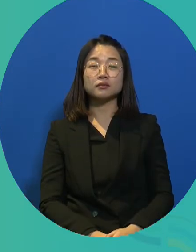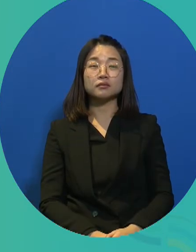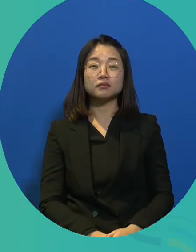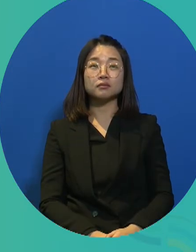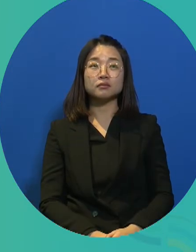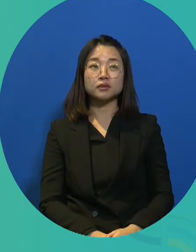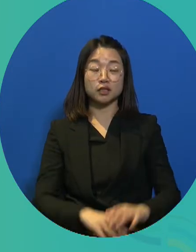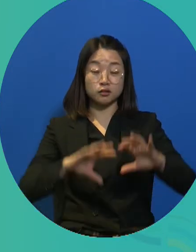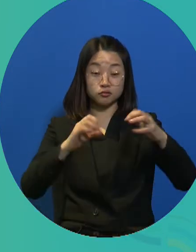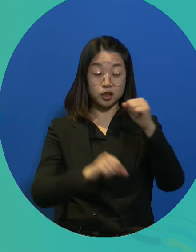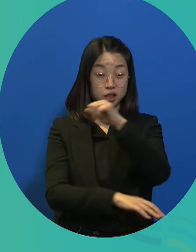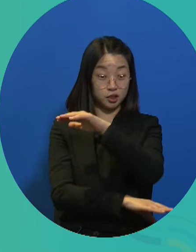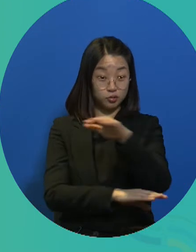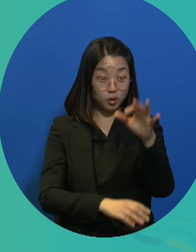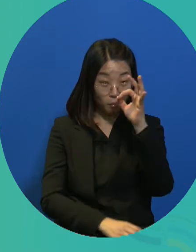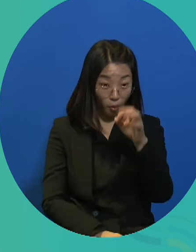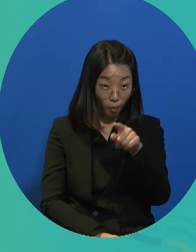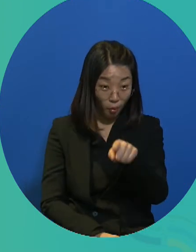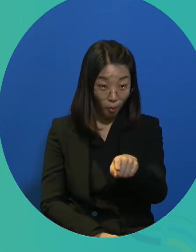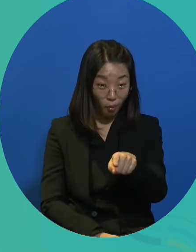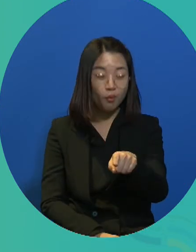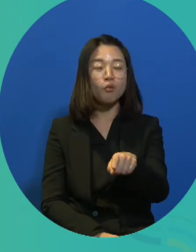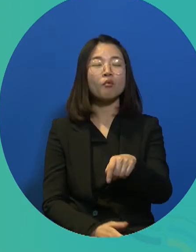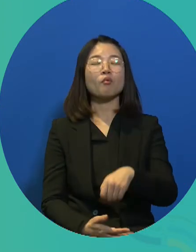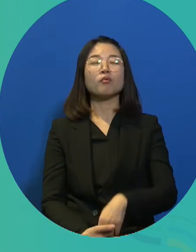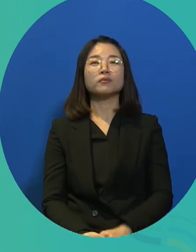국제 기준이 만들어지는 것이 아닌 만큼